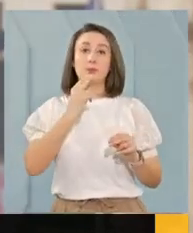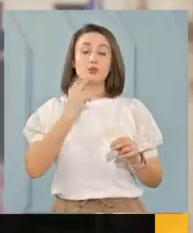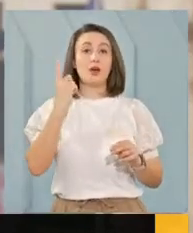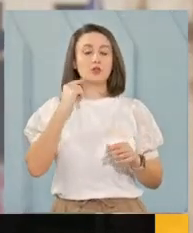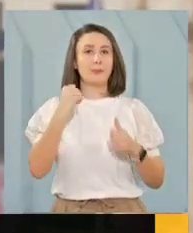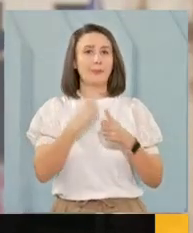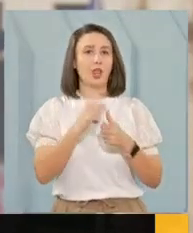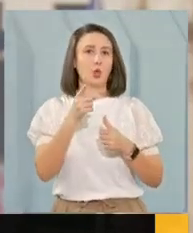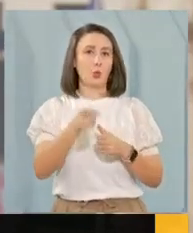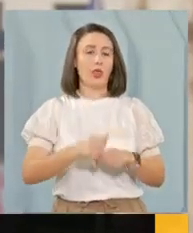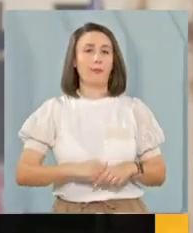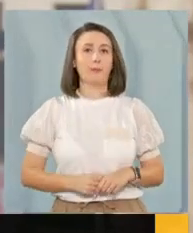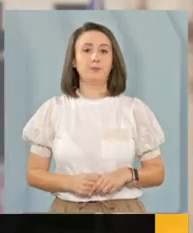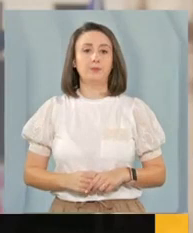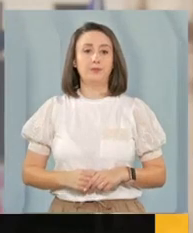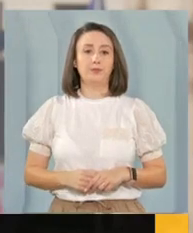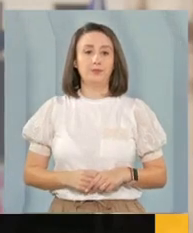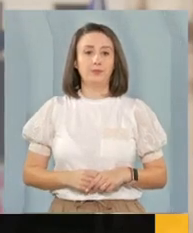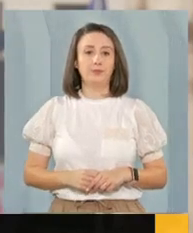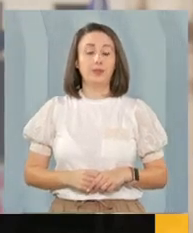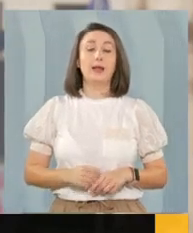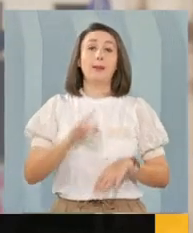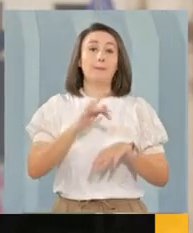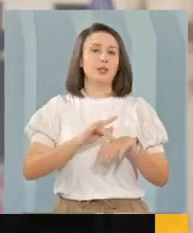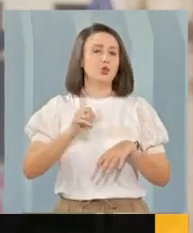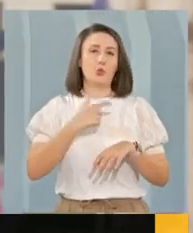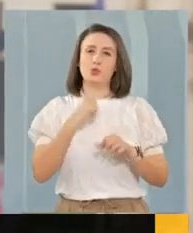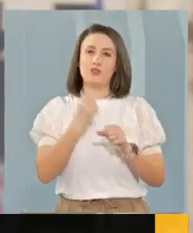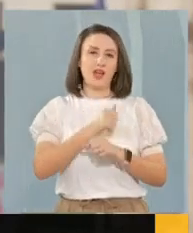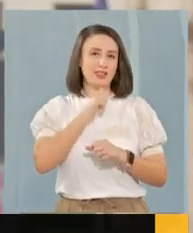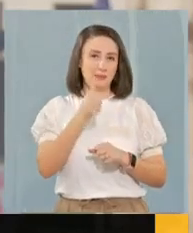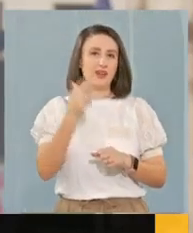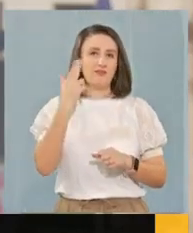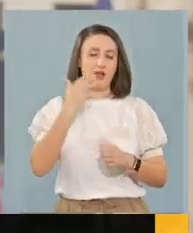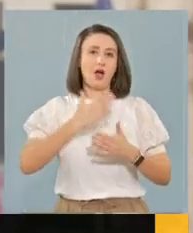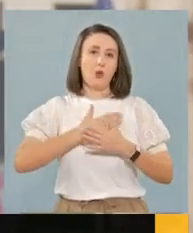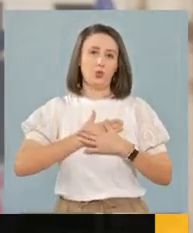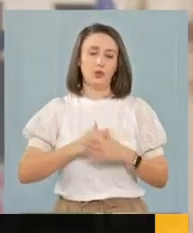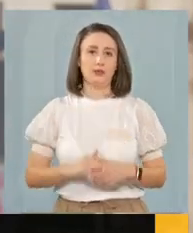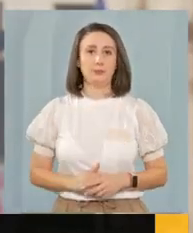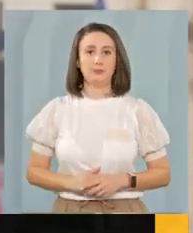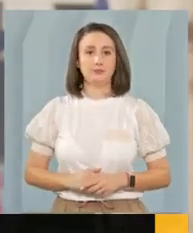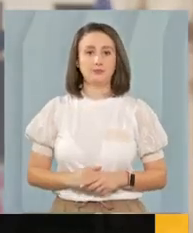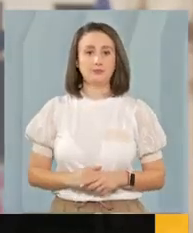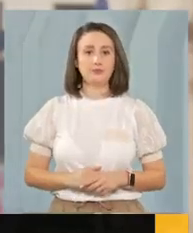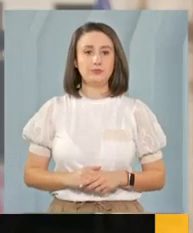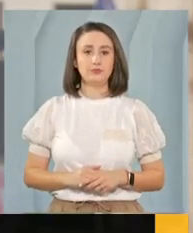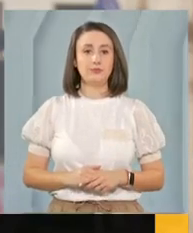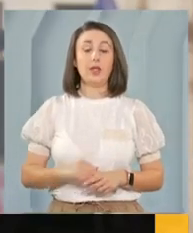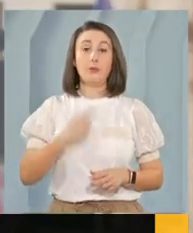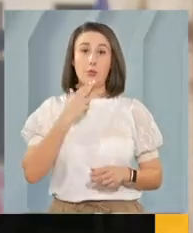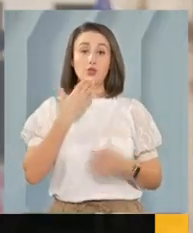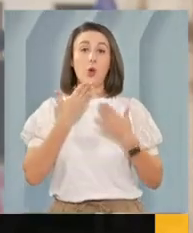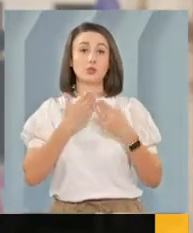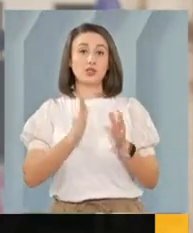chiar prietenul victimei ajungi la fața locului Medicii nu au mai putut face nimic pentru ai salva viața femeii Polițiștii au deschis o anchetă